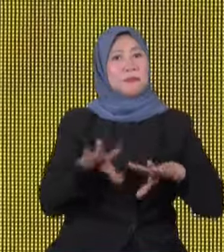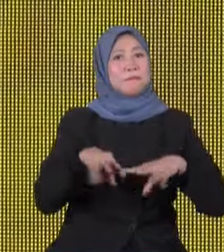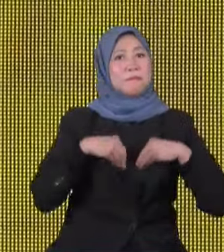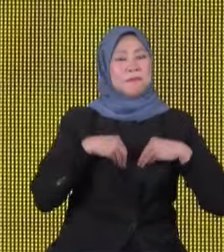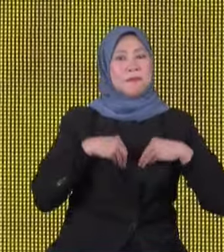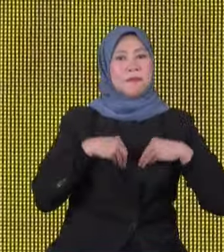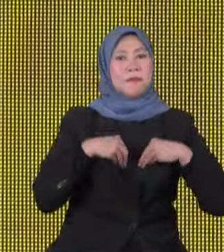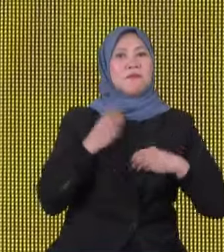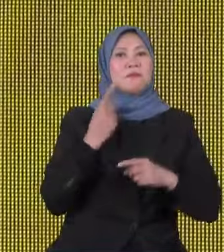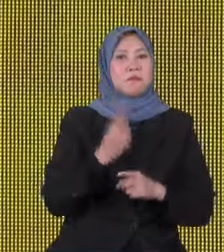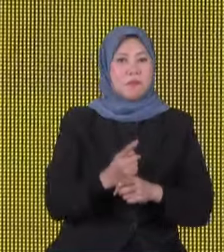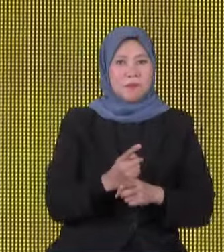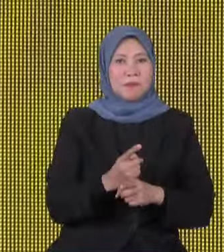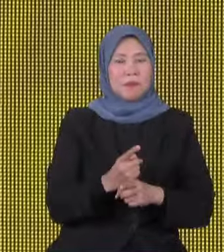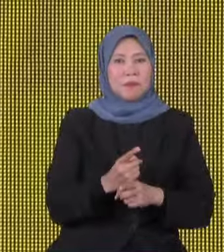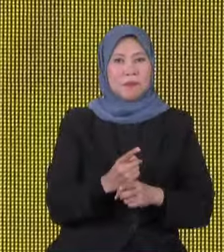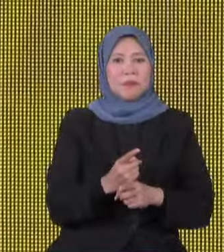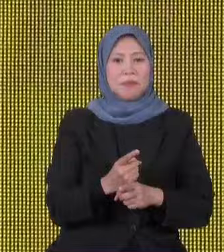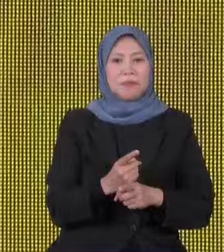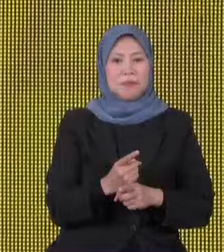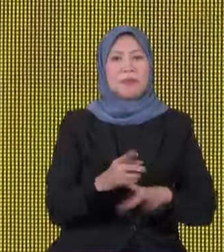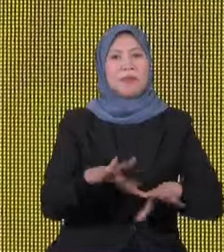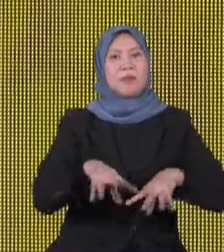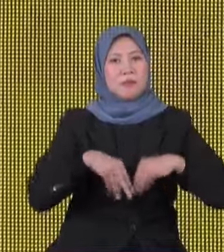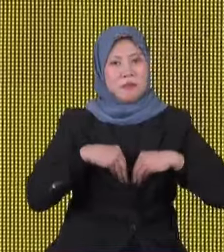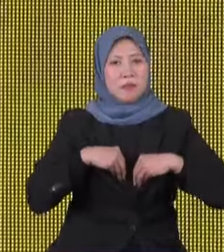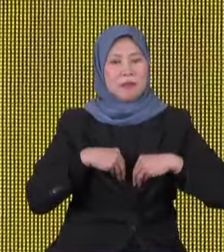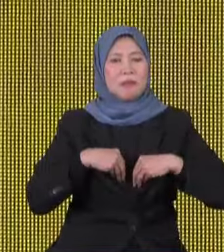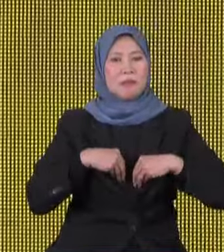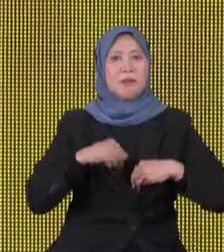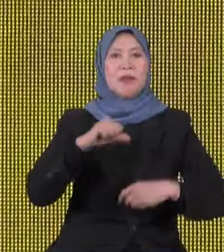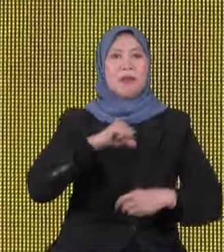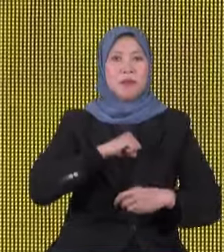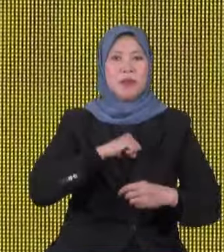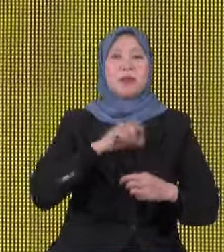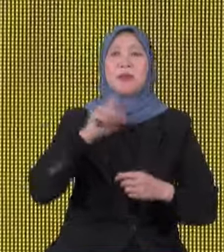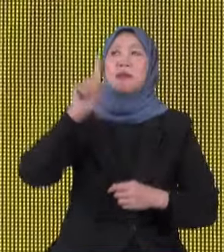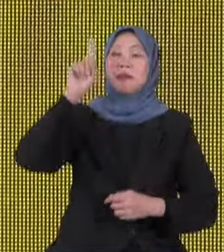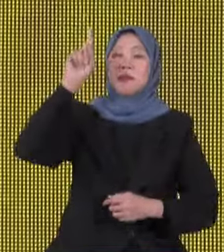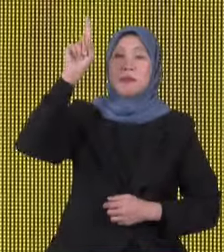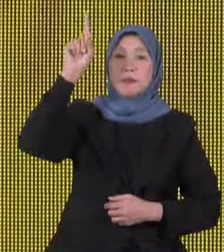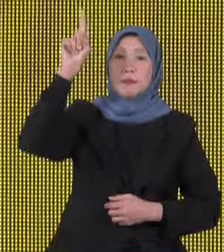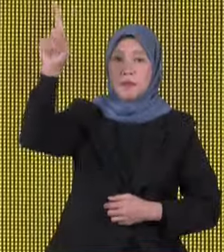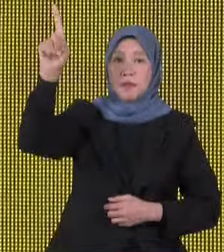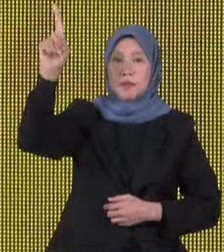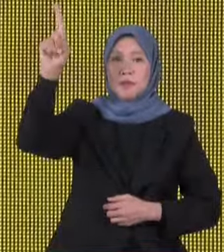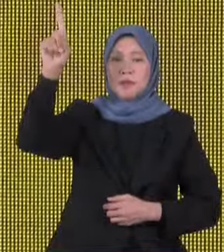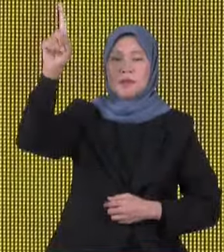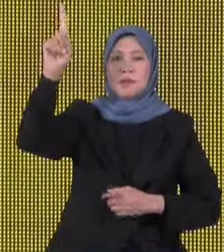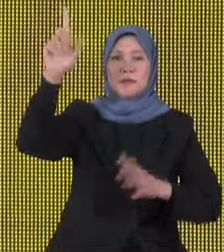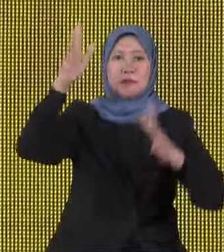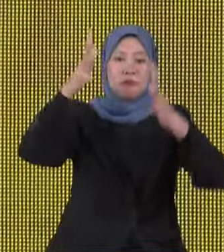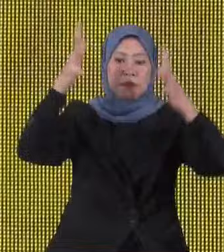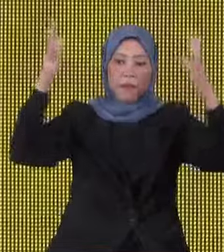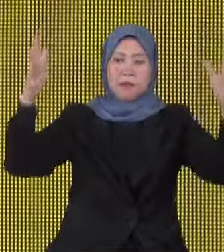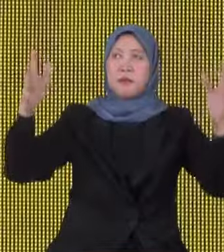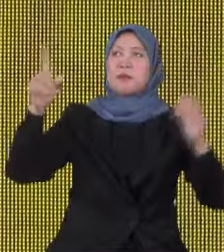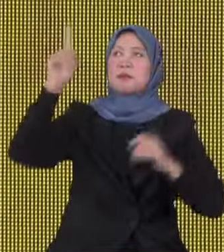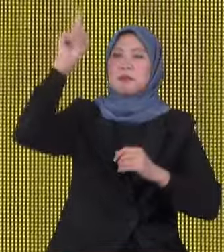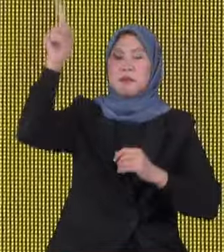yang lebih besar. Rabbuna Rabbus samawati wal ard. Allah yang maha besar, Tuhan